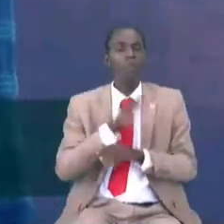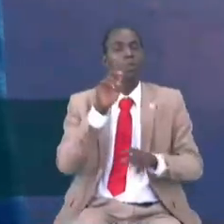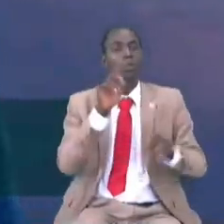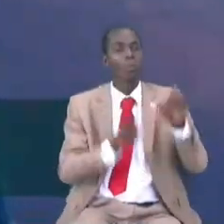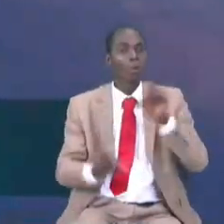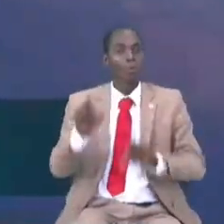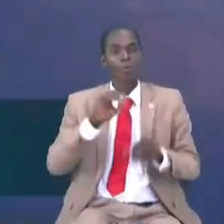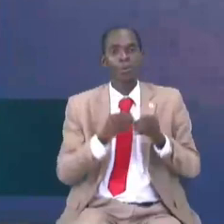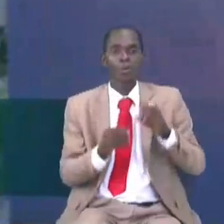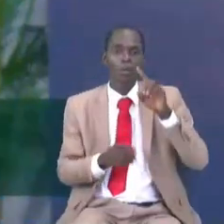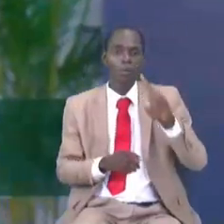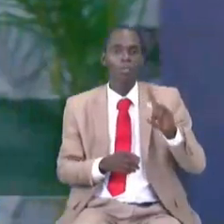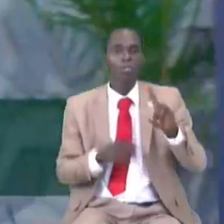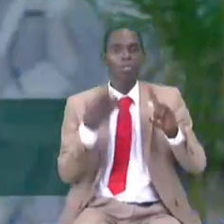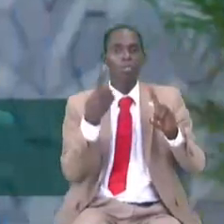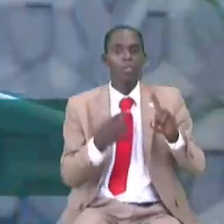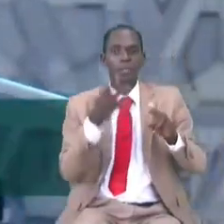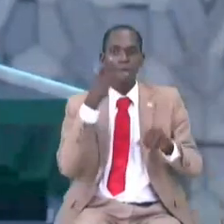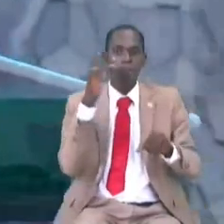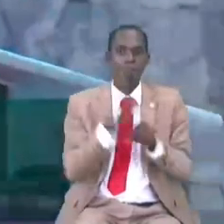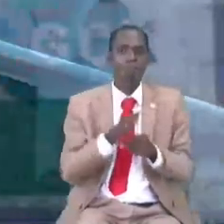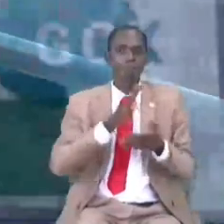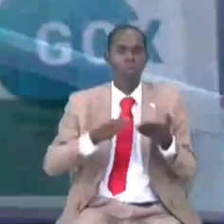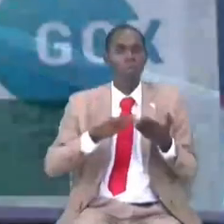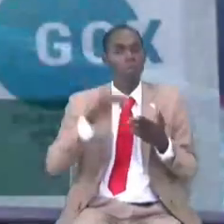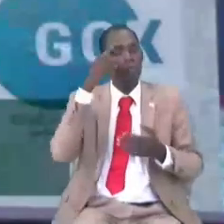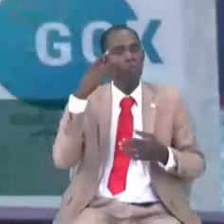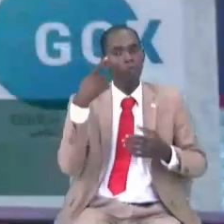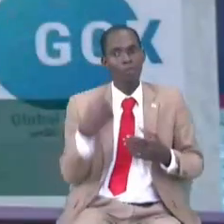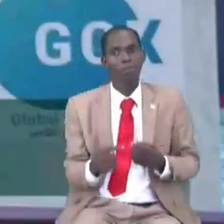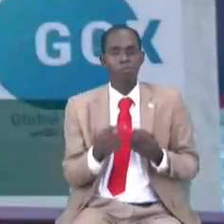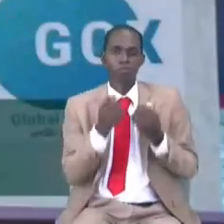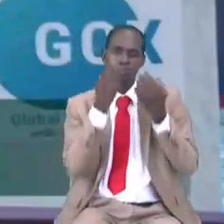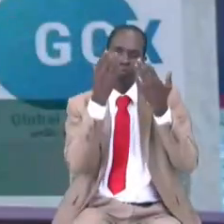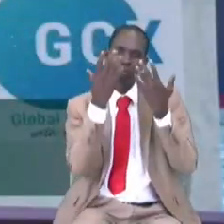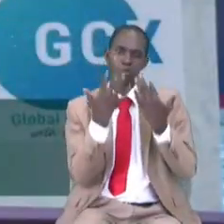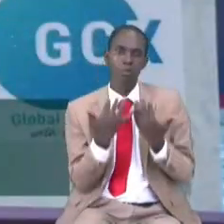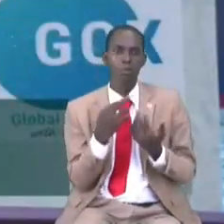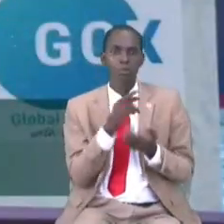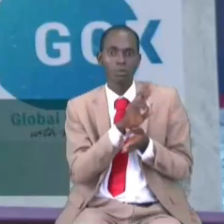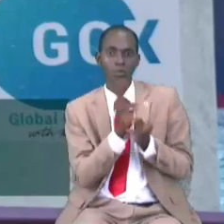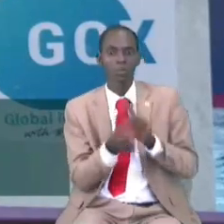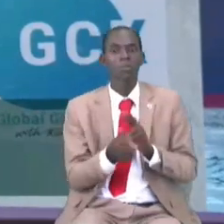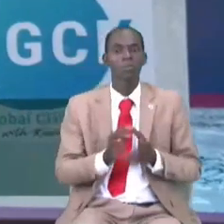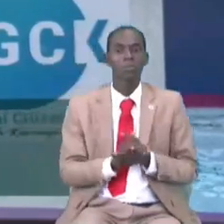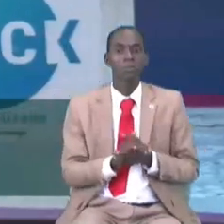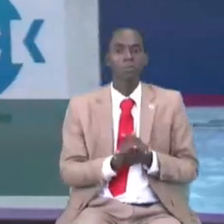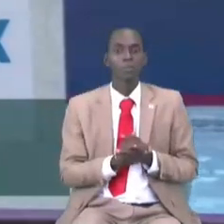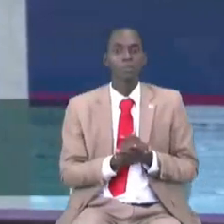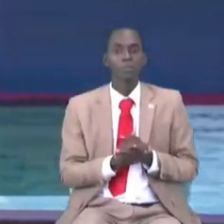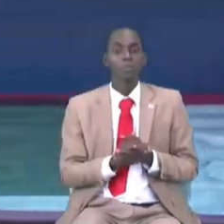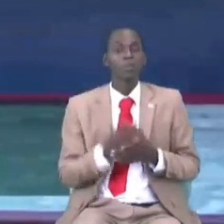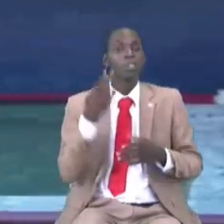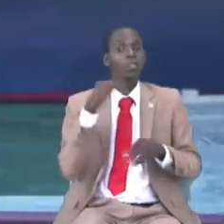aux pénitents. Il nous dit en Ésaïe au chapitre 55, verset